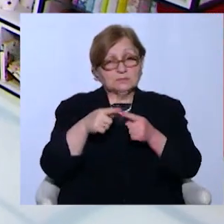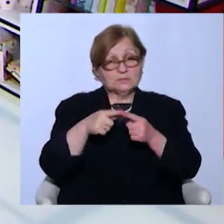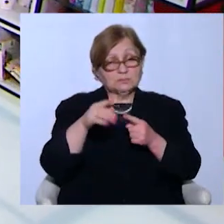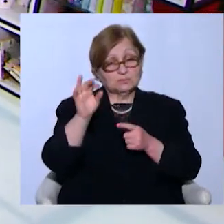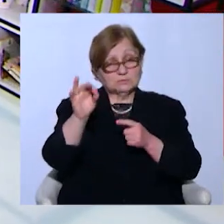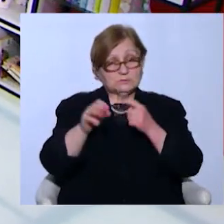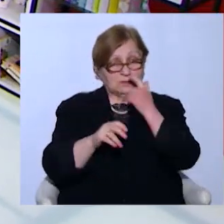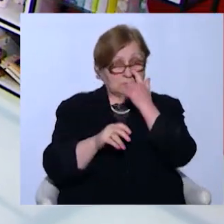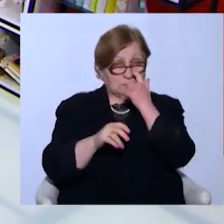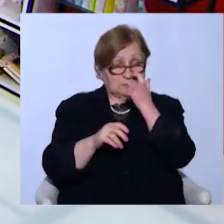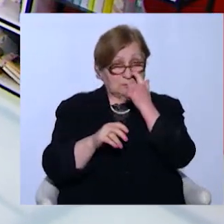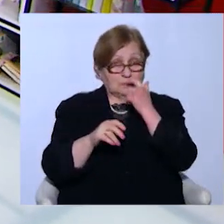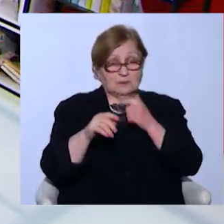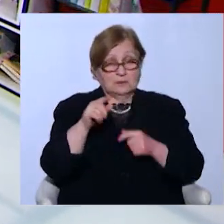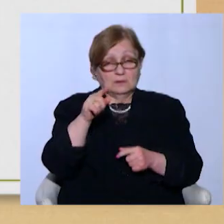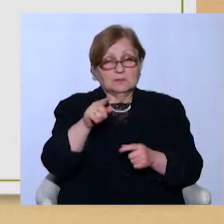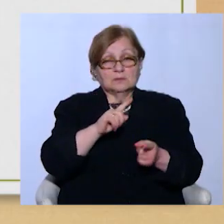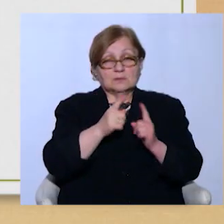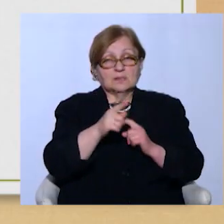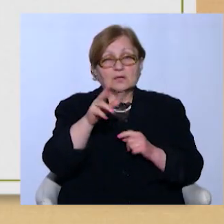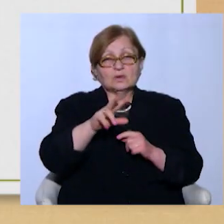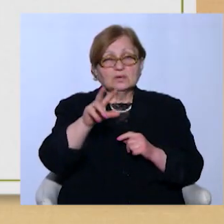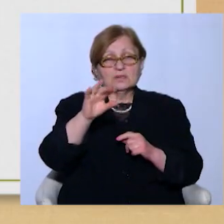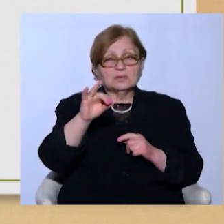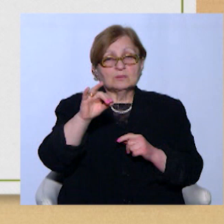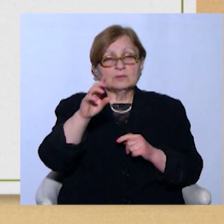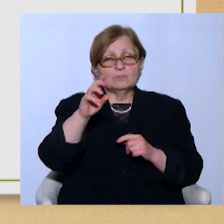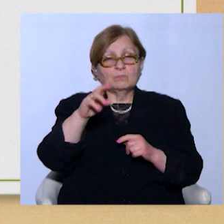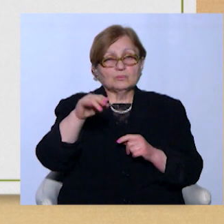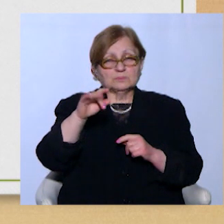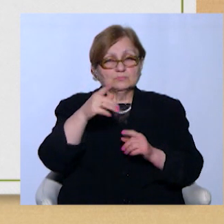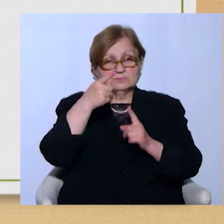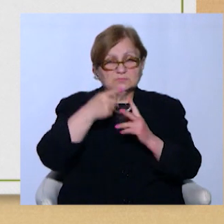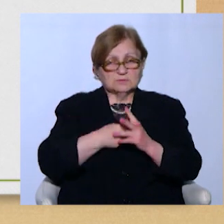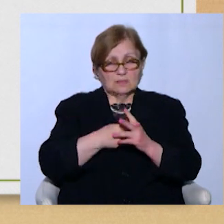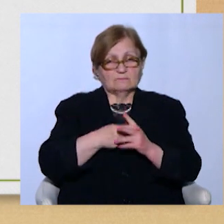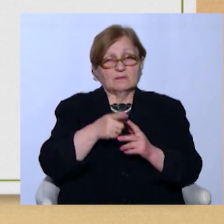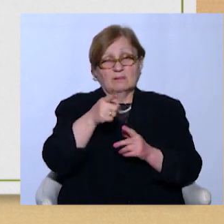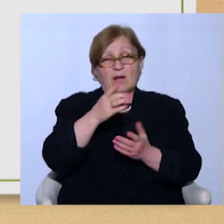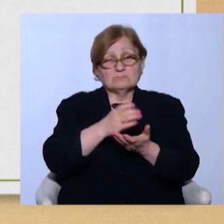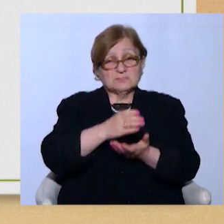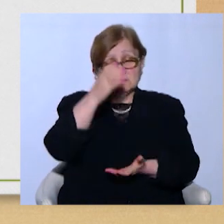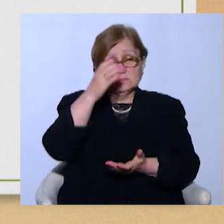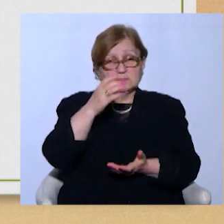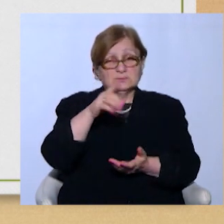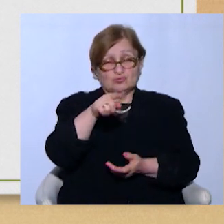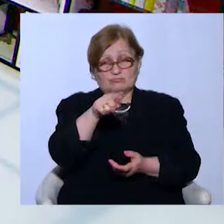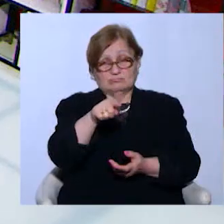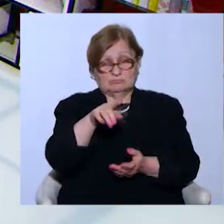კუთხის წინ მდებარე კათეტი, რომელიც ჰიპოტენუზის ნახევარი, ანუ 2 არის. მოკლედ აქ ცილინდრის შემთხვევაში